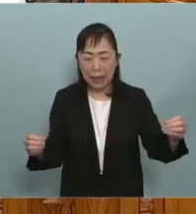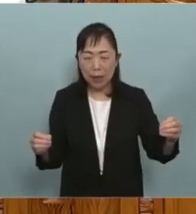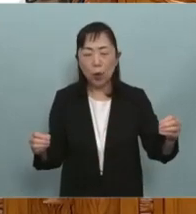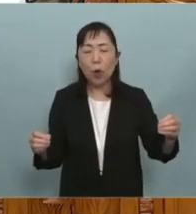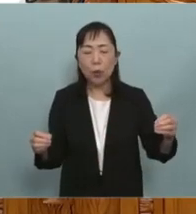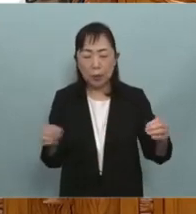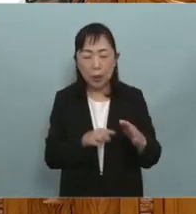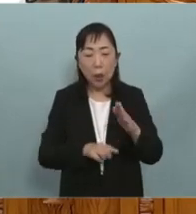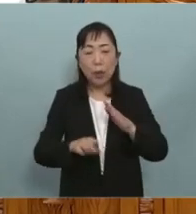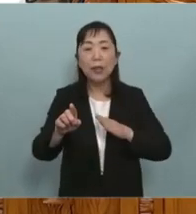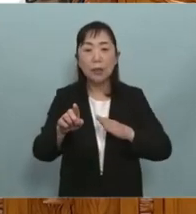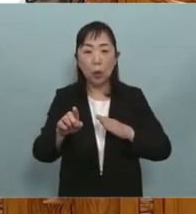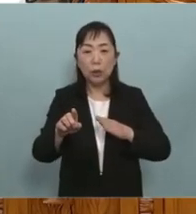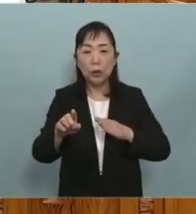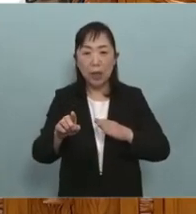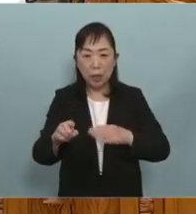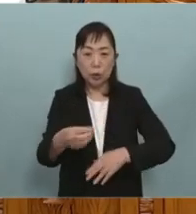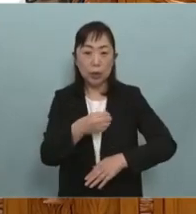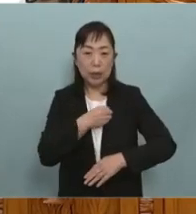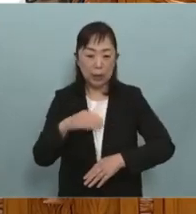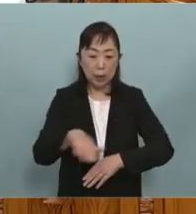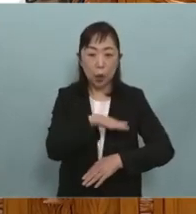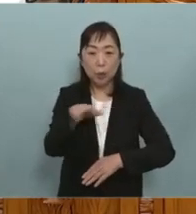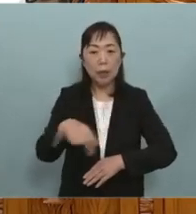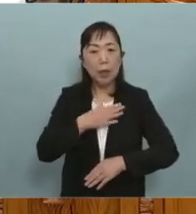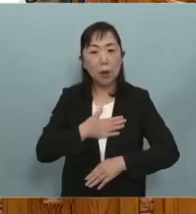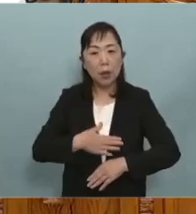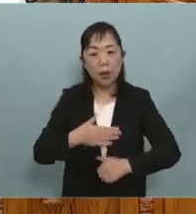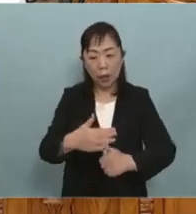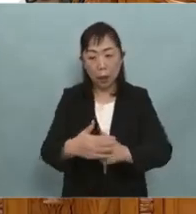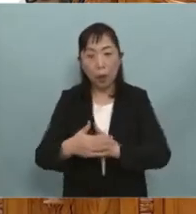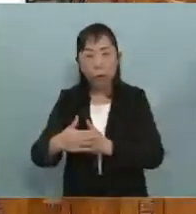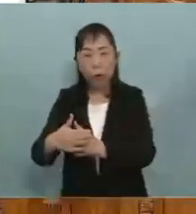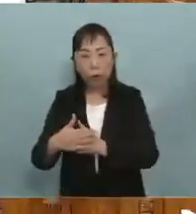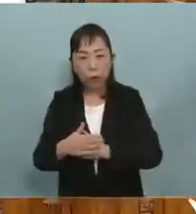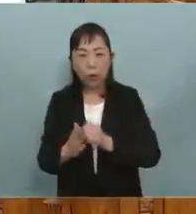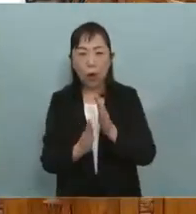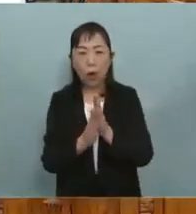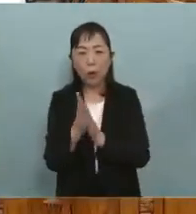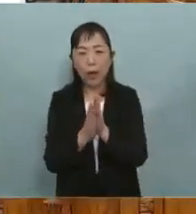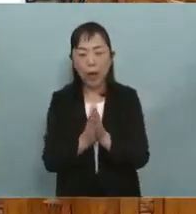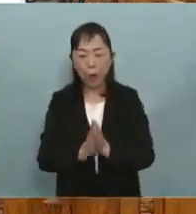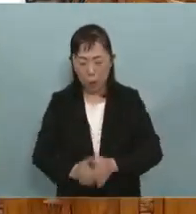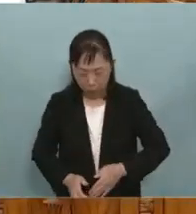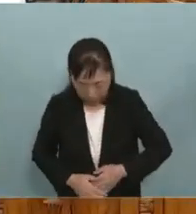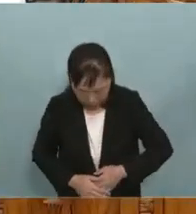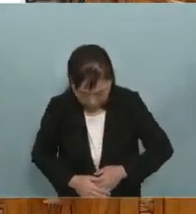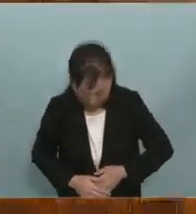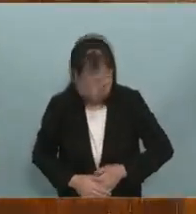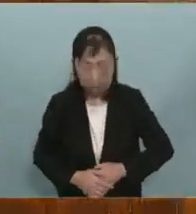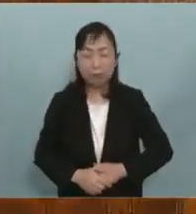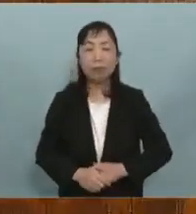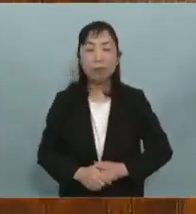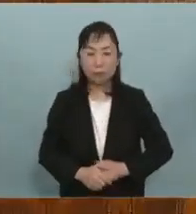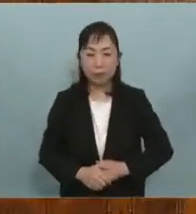される国会議員の皆様ご理解とご協力を切にお願い申し上げます